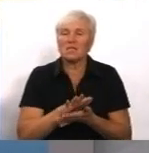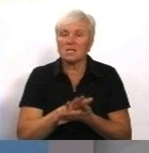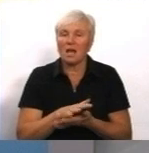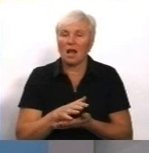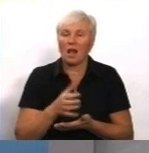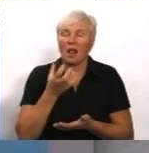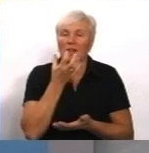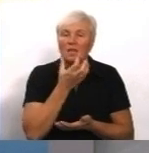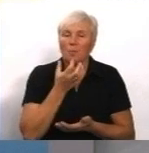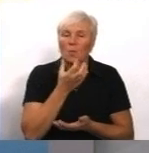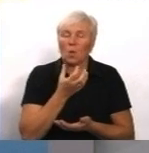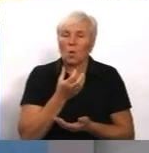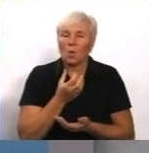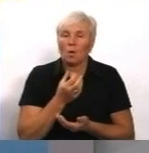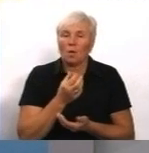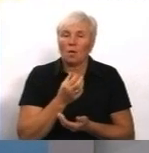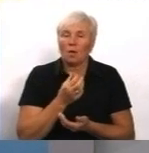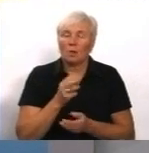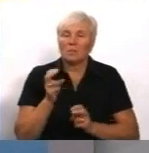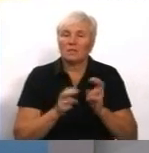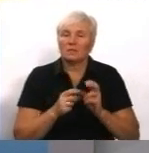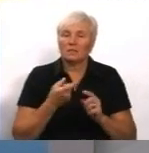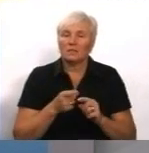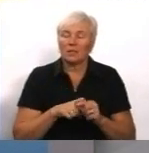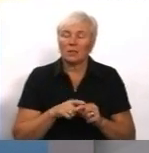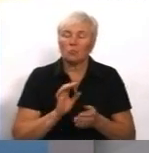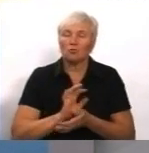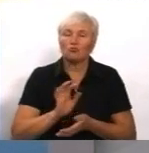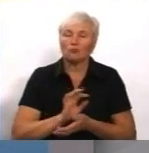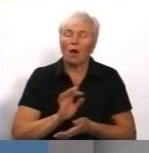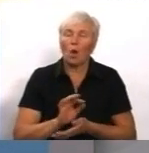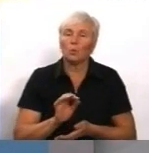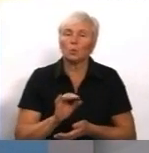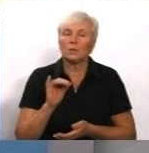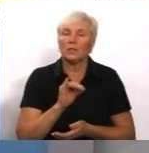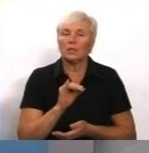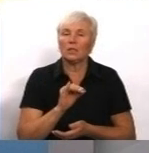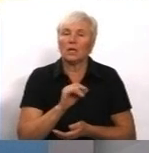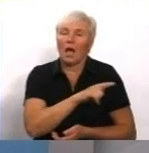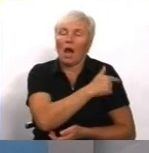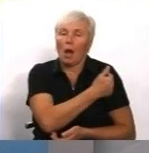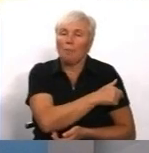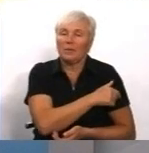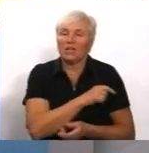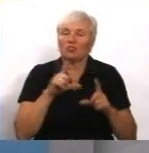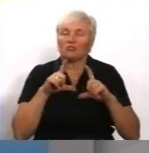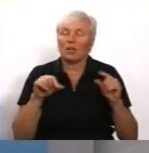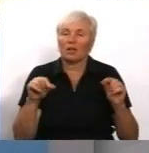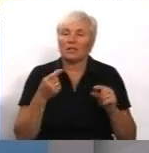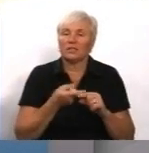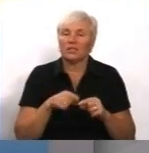теплокомуни, підприємства, які тепло постачають, і аптечні заклади, які теж